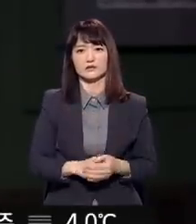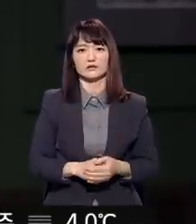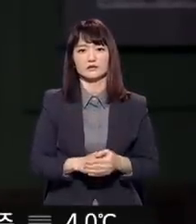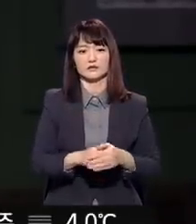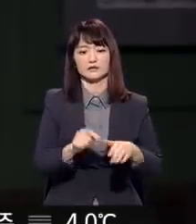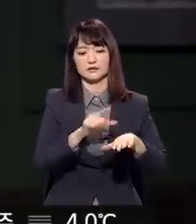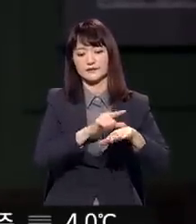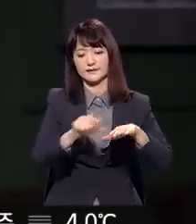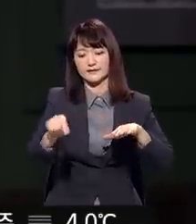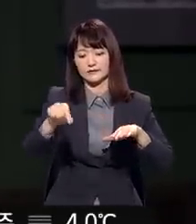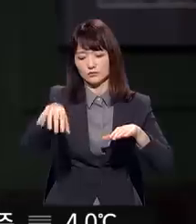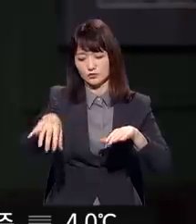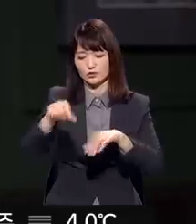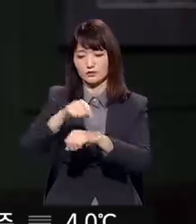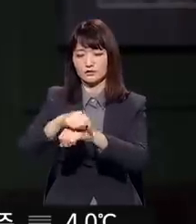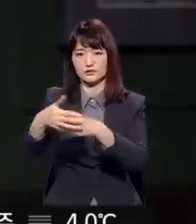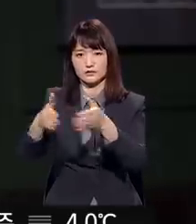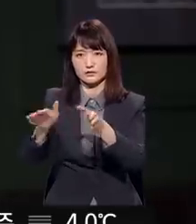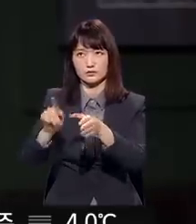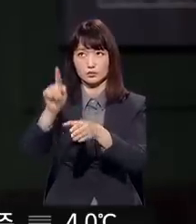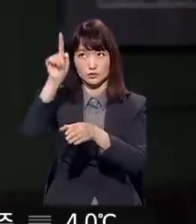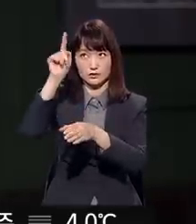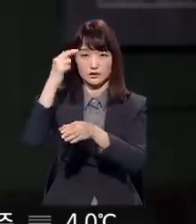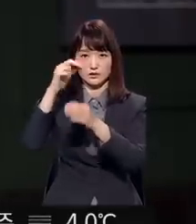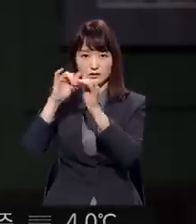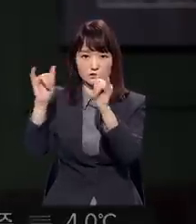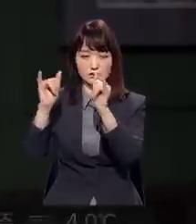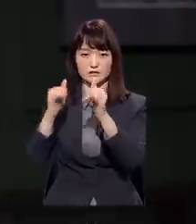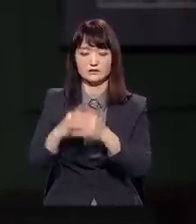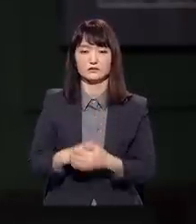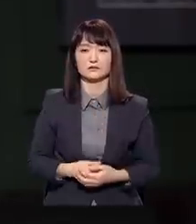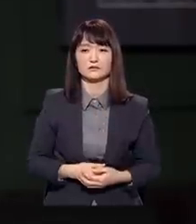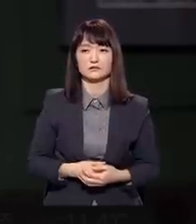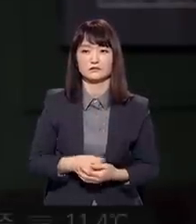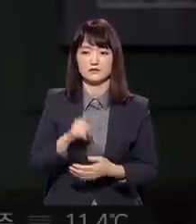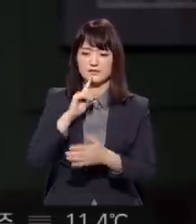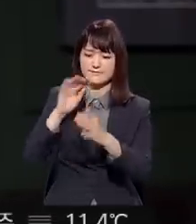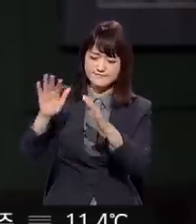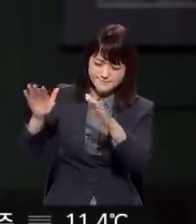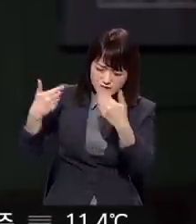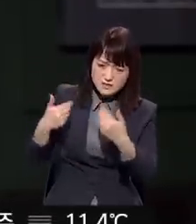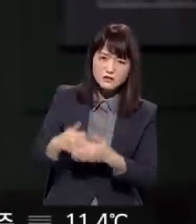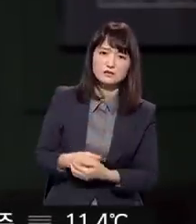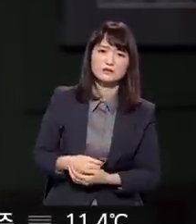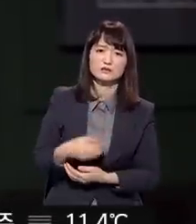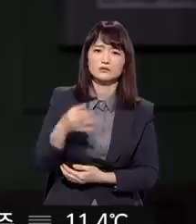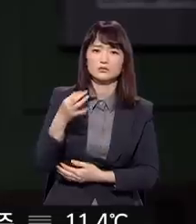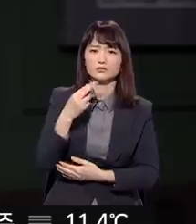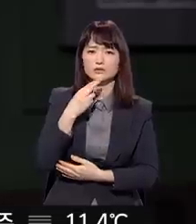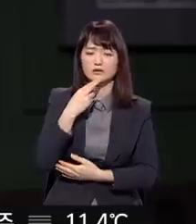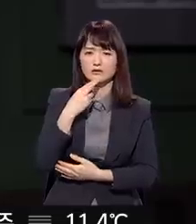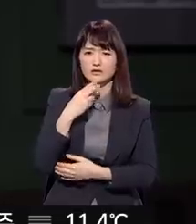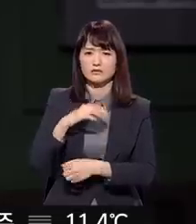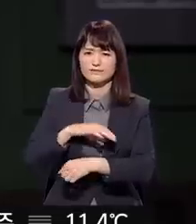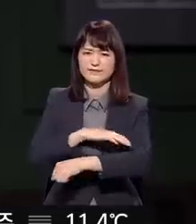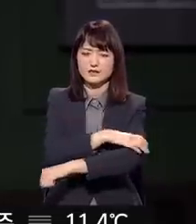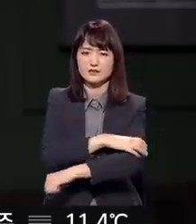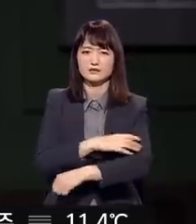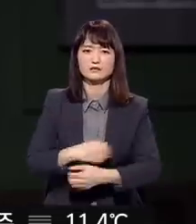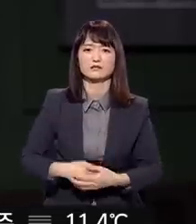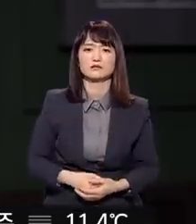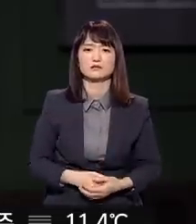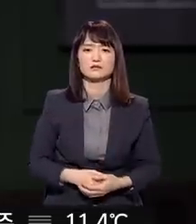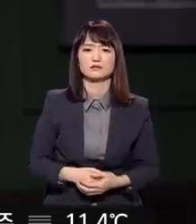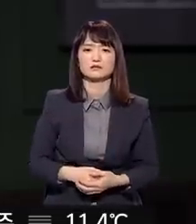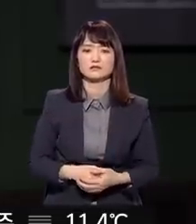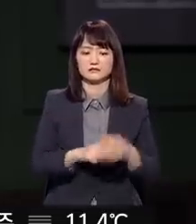중에 한 곳인데요. 이곳에 이 상급 관리자가 있습니다. 그런데 이 관리자의 막말과 돈 없는 갑질이 문제가 됐습니다. 이 때문에 업체